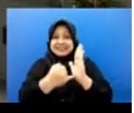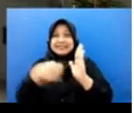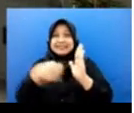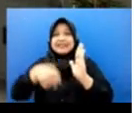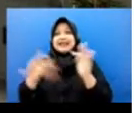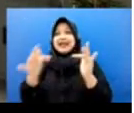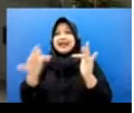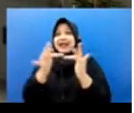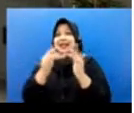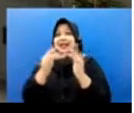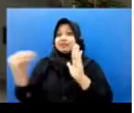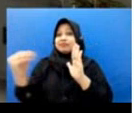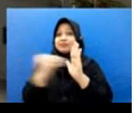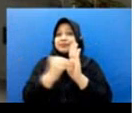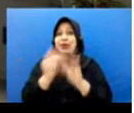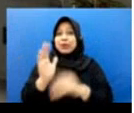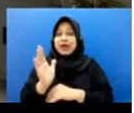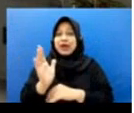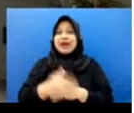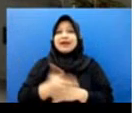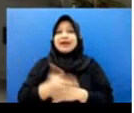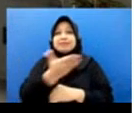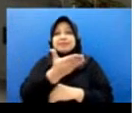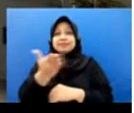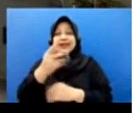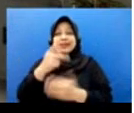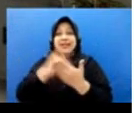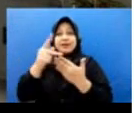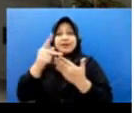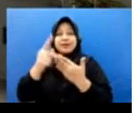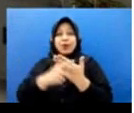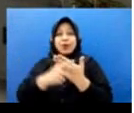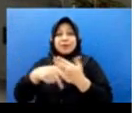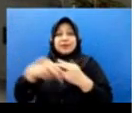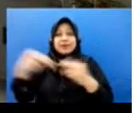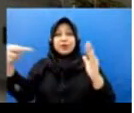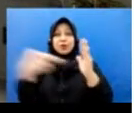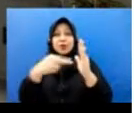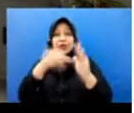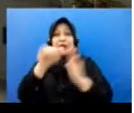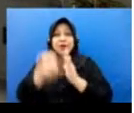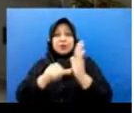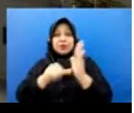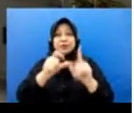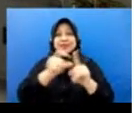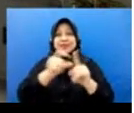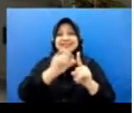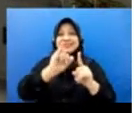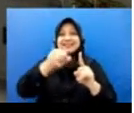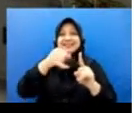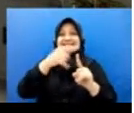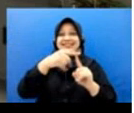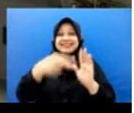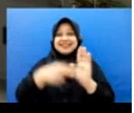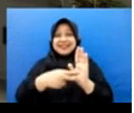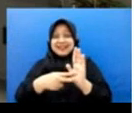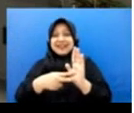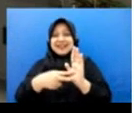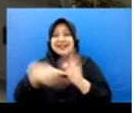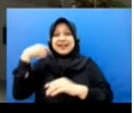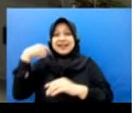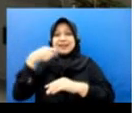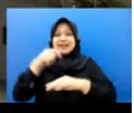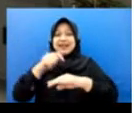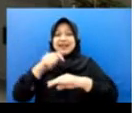ini di YouTube Ditjen GTK Kemendikbud Republik Indonesia. Nah, Bapak Ibu bisa melihat ada tautan,